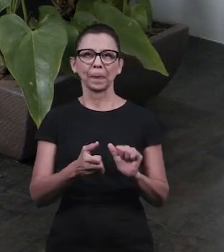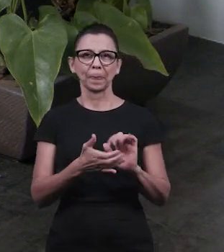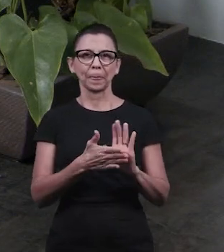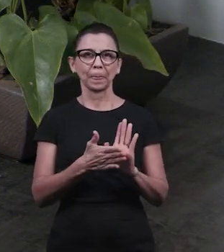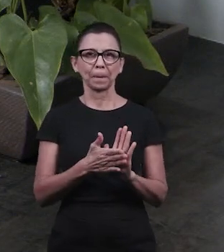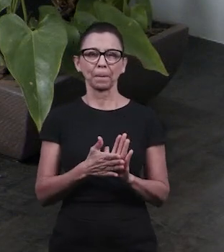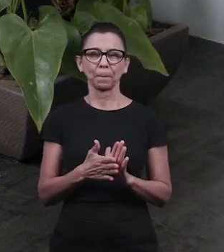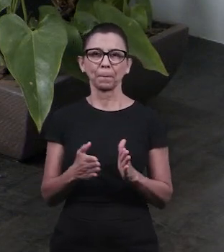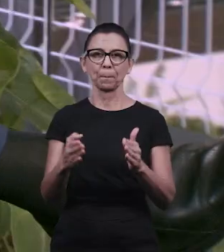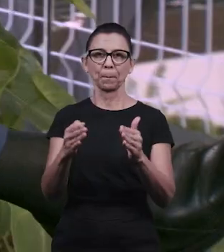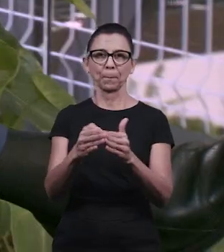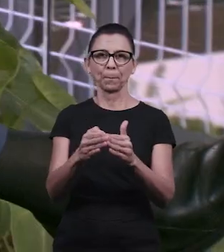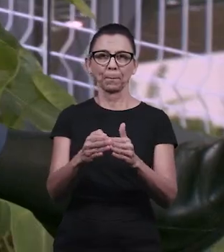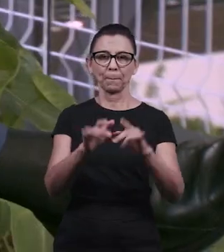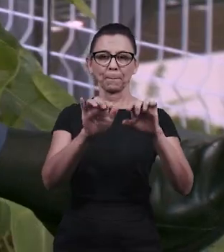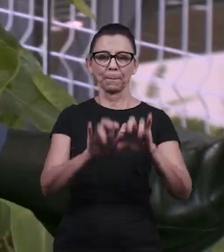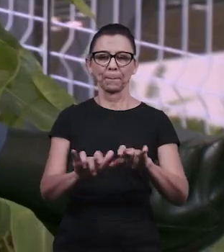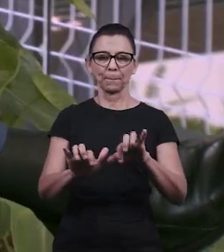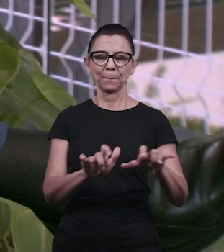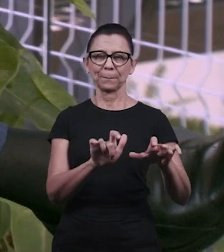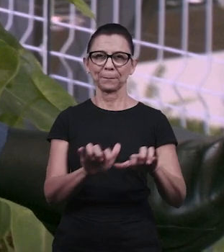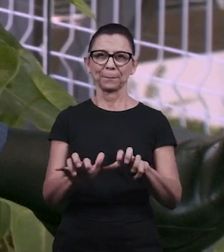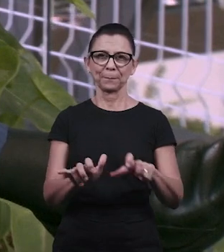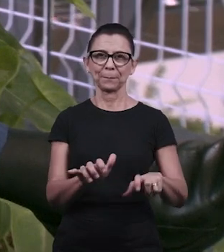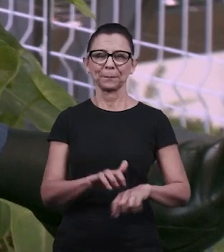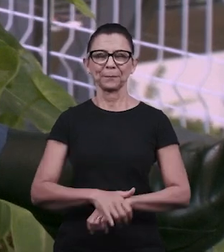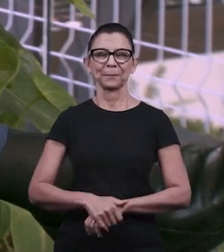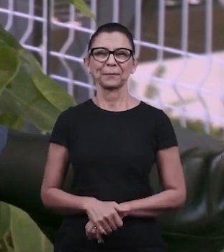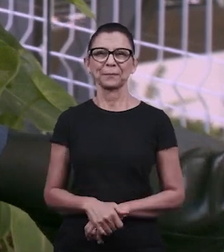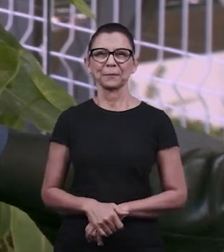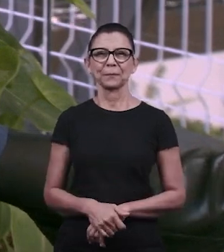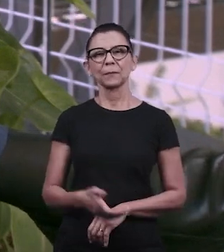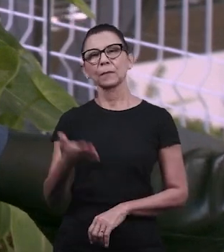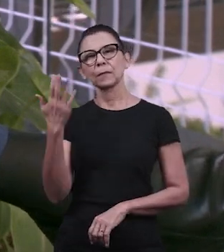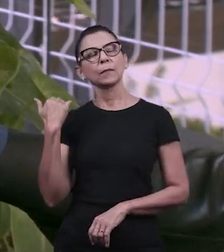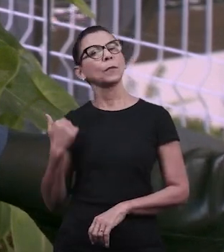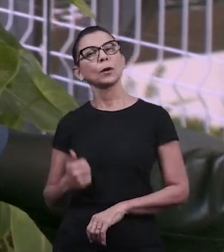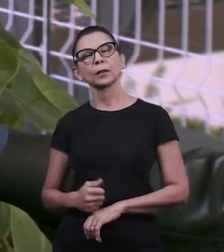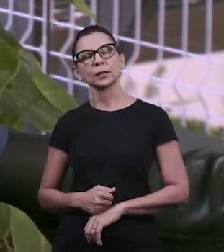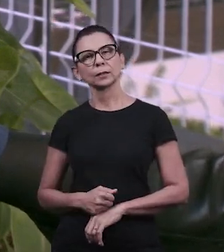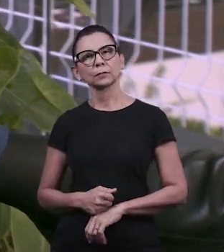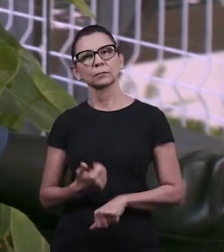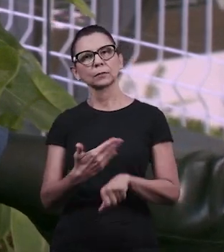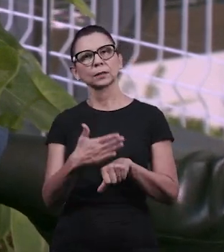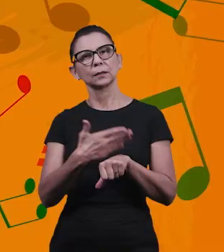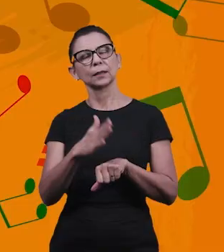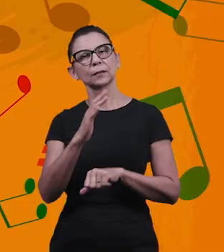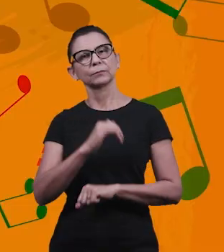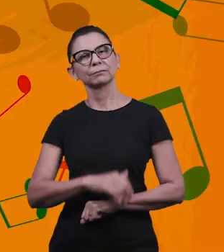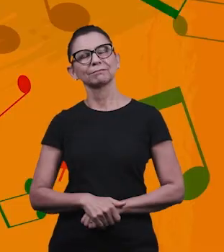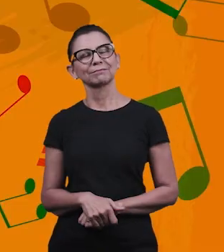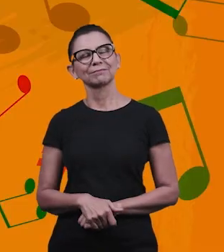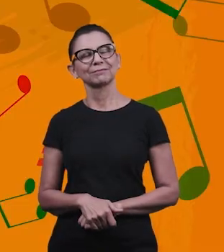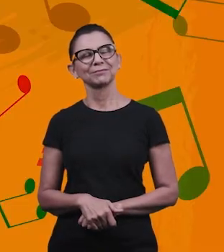вступление к этому псалму для клавишников или пианистов. Давайте, берите свой инструмент, давайте учиться.